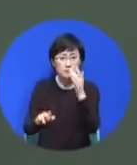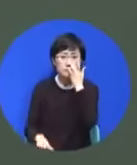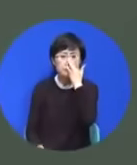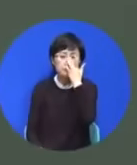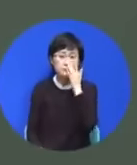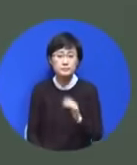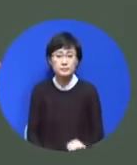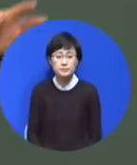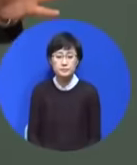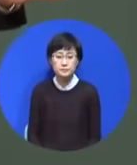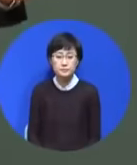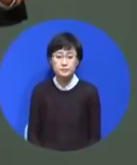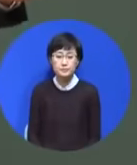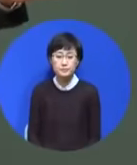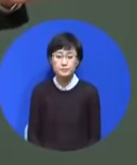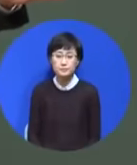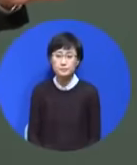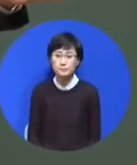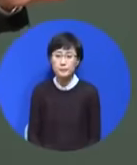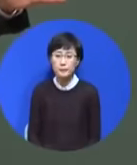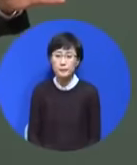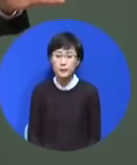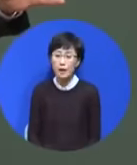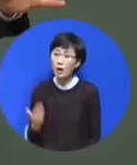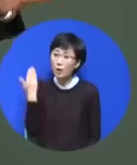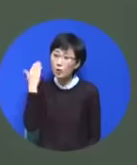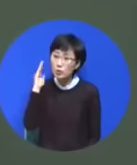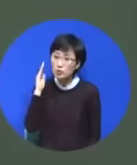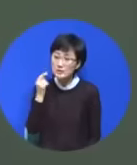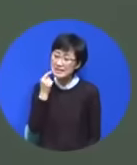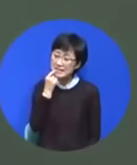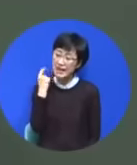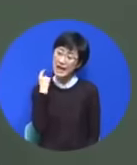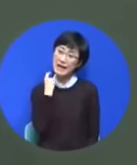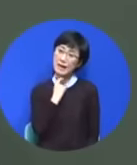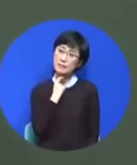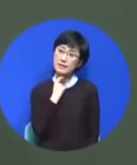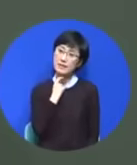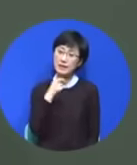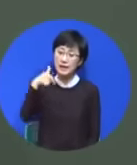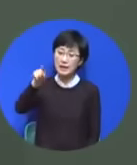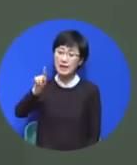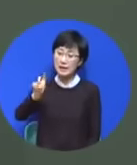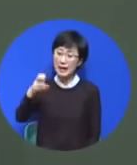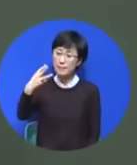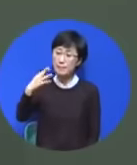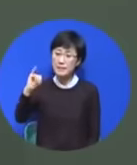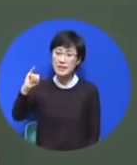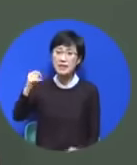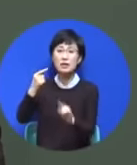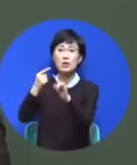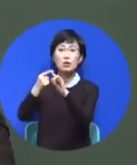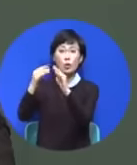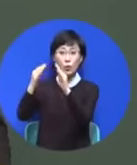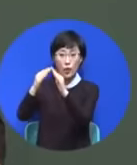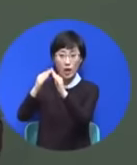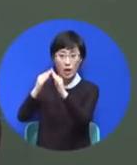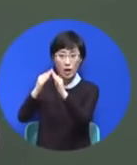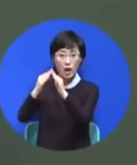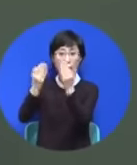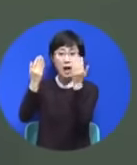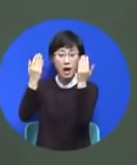심지어는 저 교는 교수는 이런 말했어요